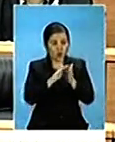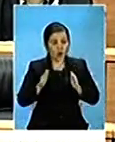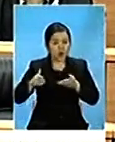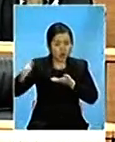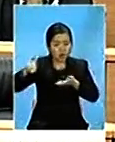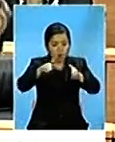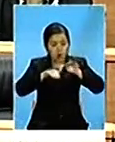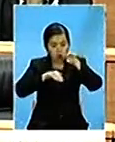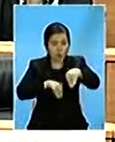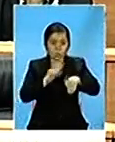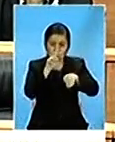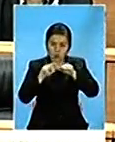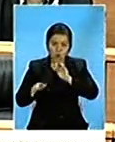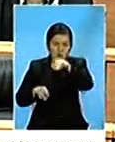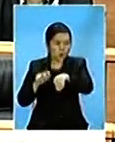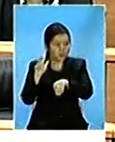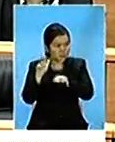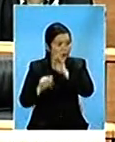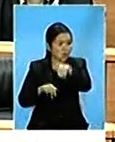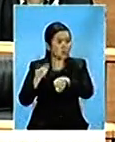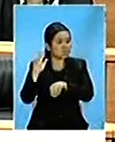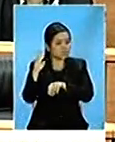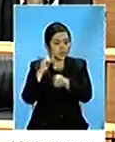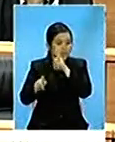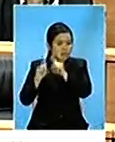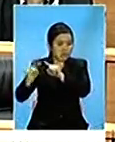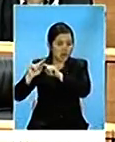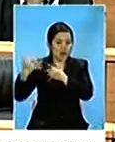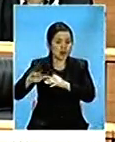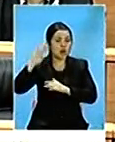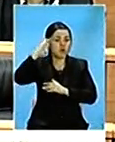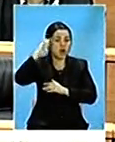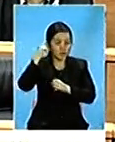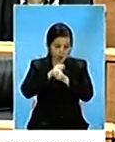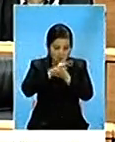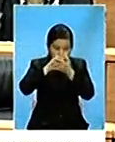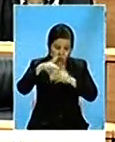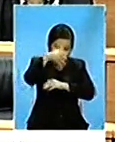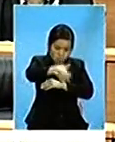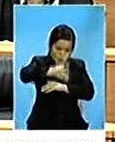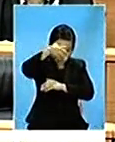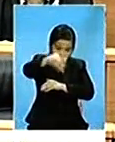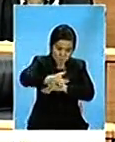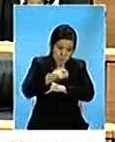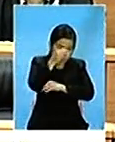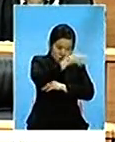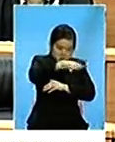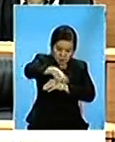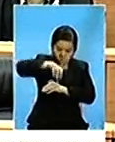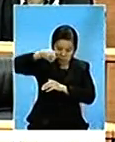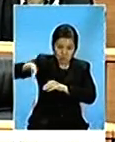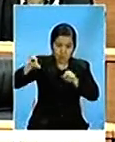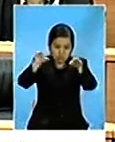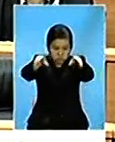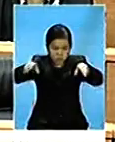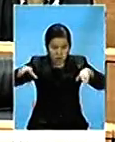คลองเชื่อมคลอง2คลอง3คลอง4อะไรเนี่ยนะกองทัพบกไปทำดีเรียบร้อยแล้วครับไปขุดขึ้นซ้ายขวาครับเหลือบางคลองเท่านั้นครับที่เป็นล